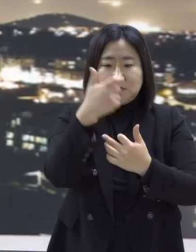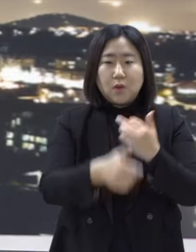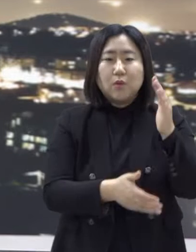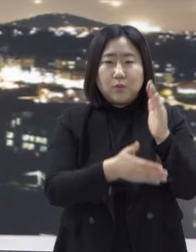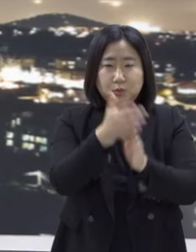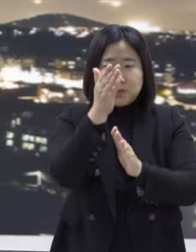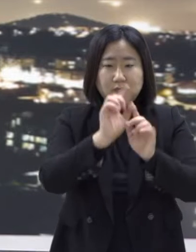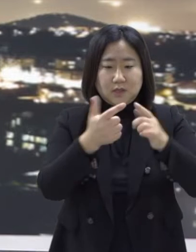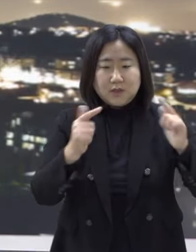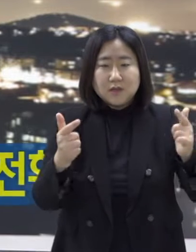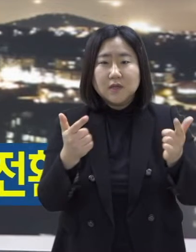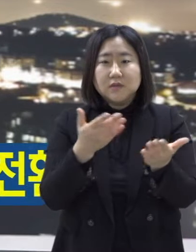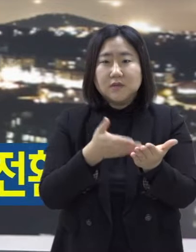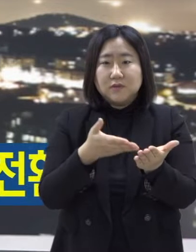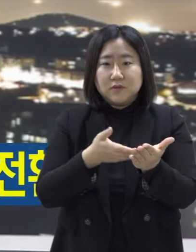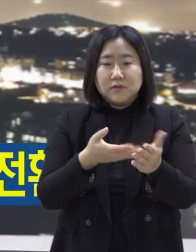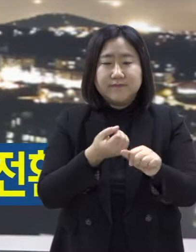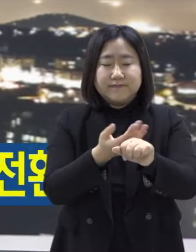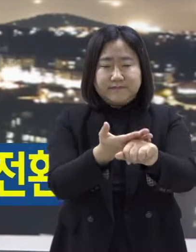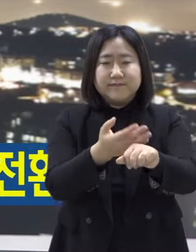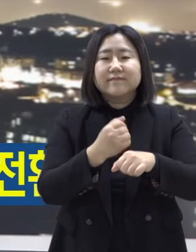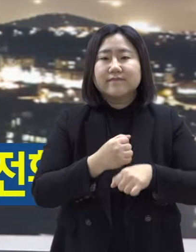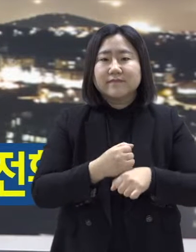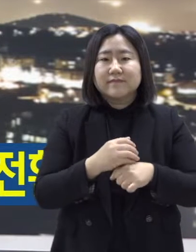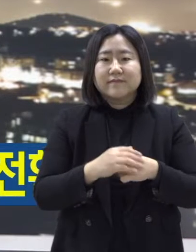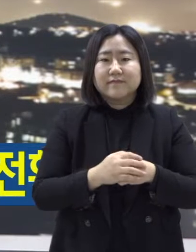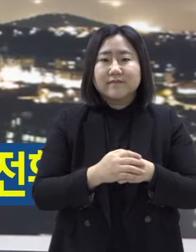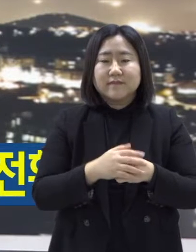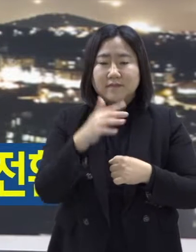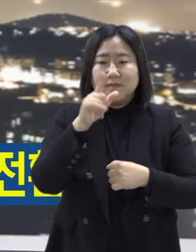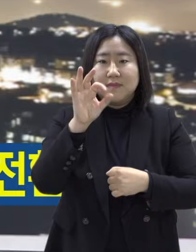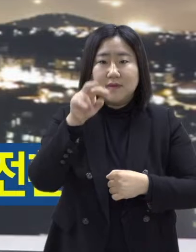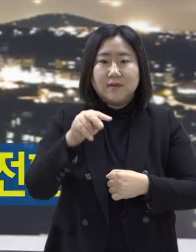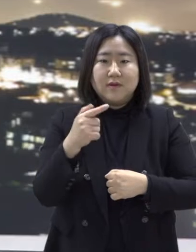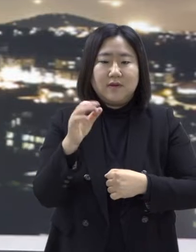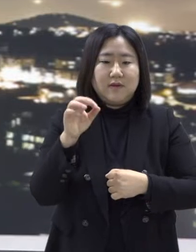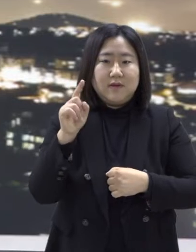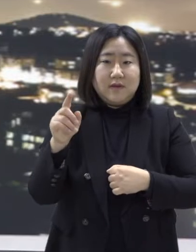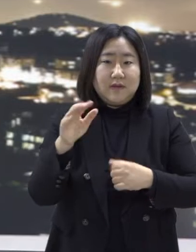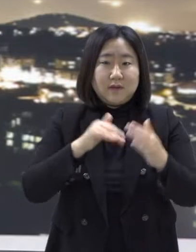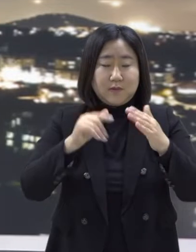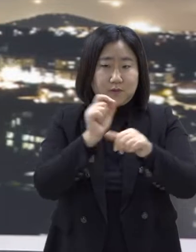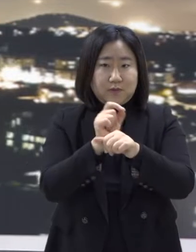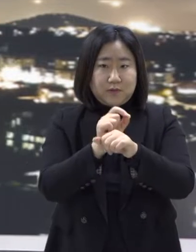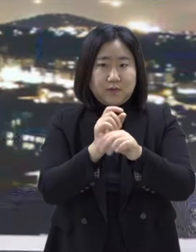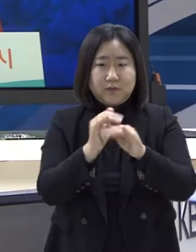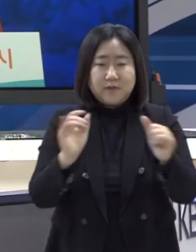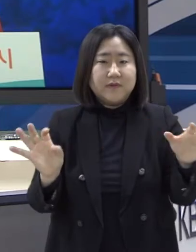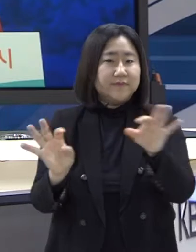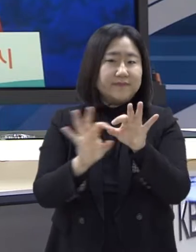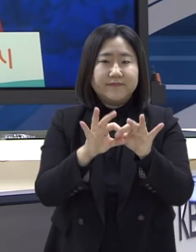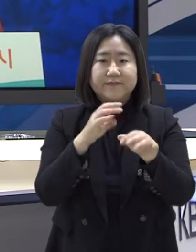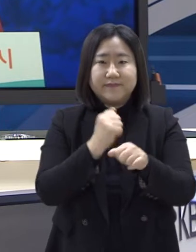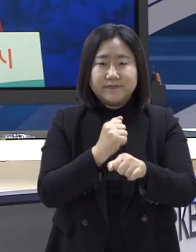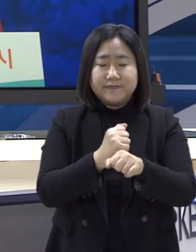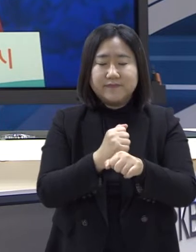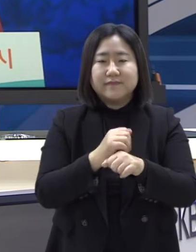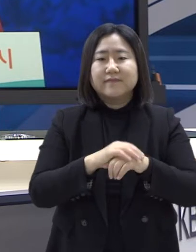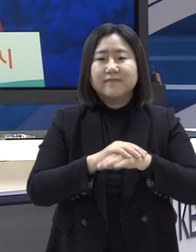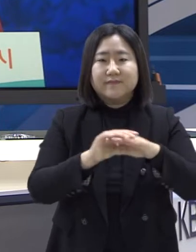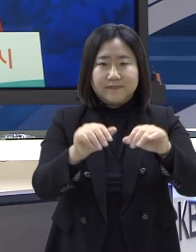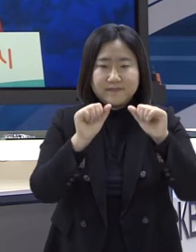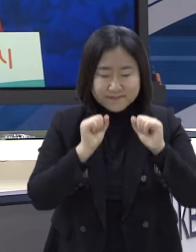서귀포시의 다양한 소식을 전해드리는 서귀포 소식입니다. 서귀포시청의 장윤아 주무관 연결해 보겠습니다. 주무관님